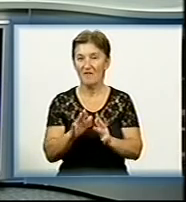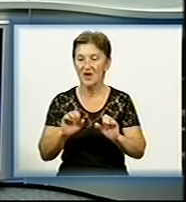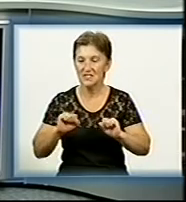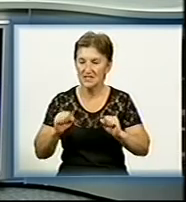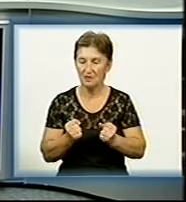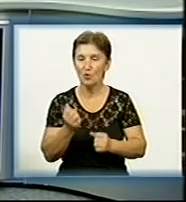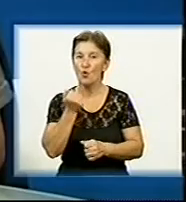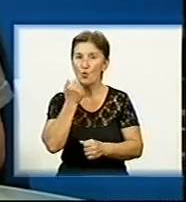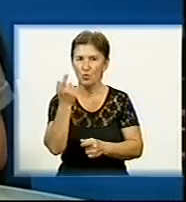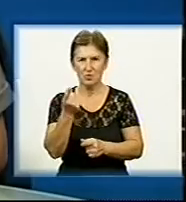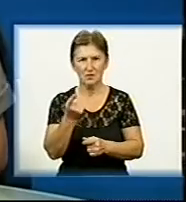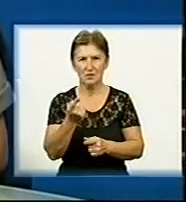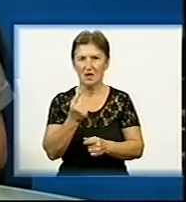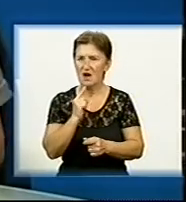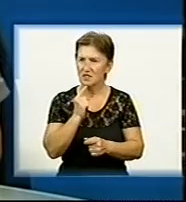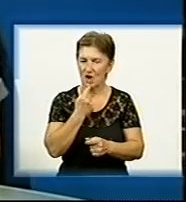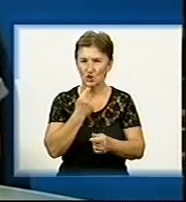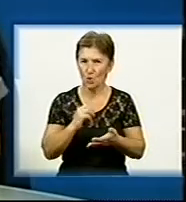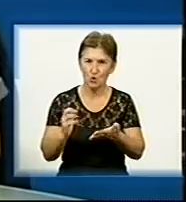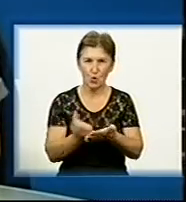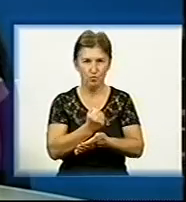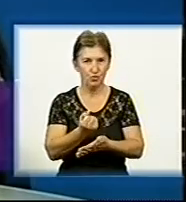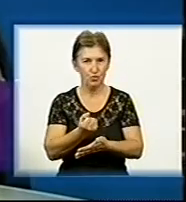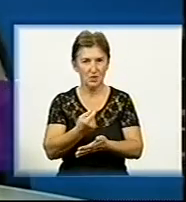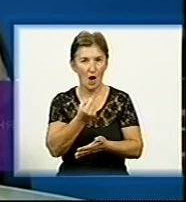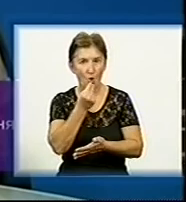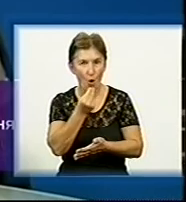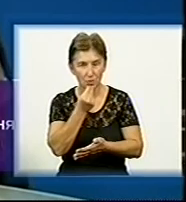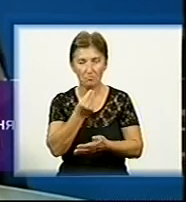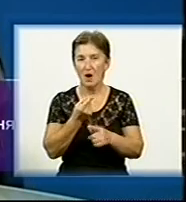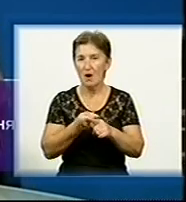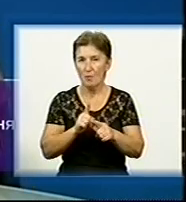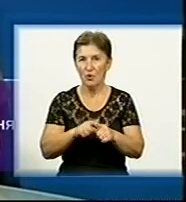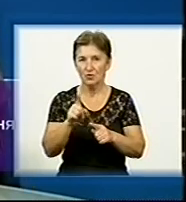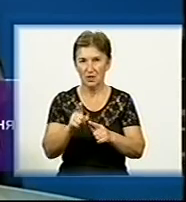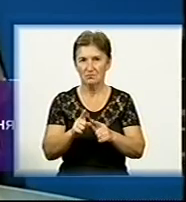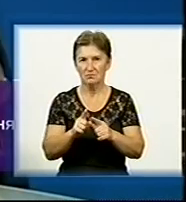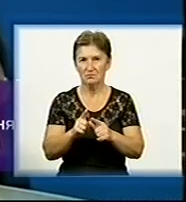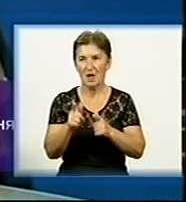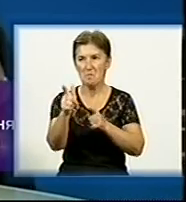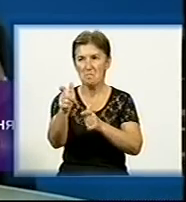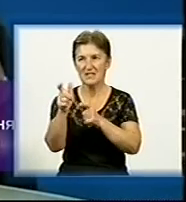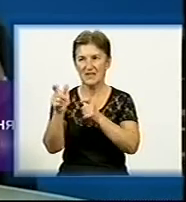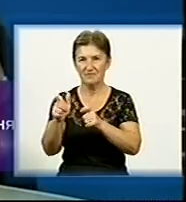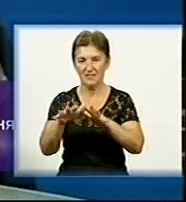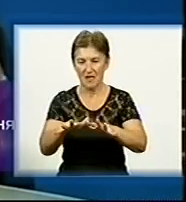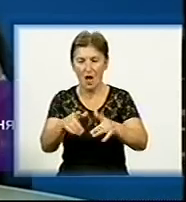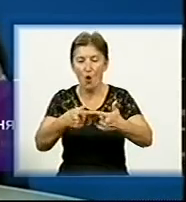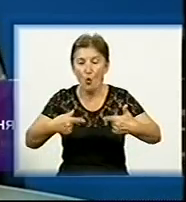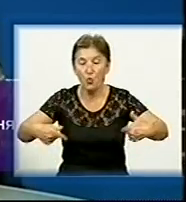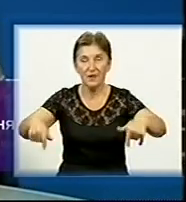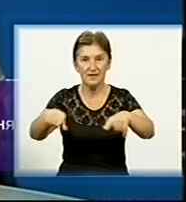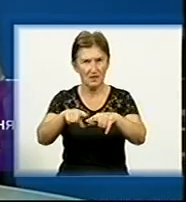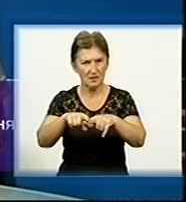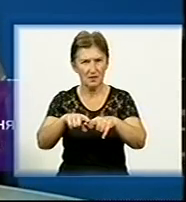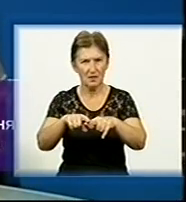коли тварині тяжко добути собі корм, тому ці мисливські угіддя, які в нас є, мисливські